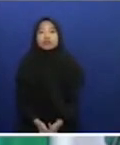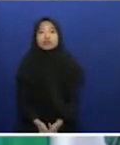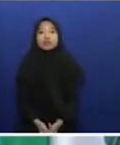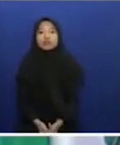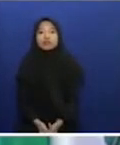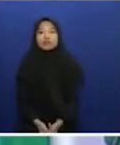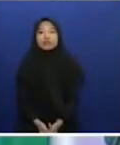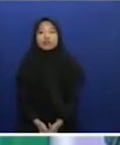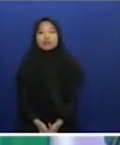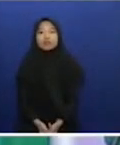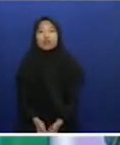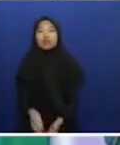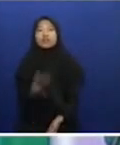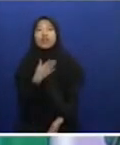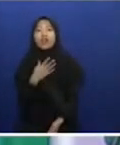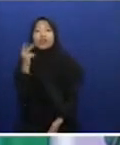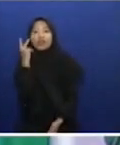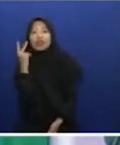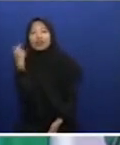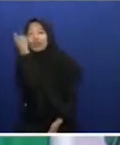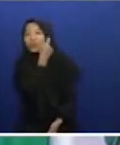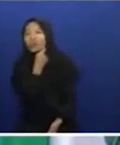Dan saya melihat wajah-wajah di depan saya